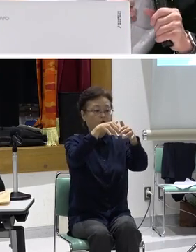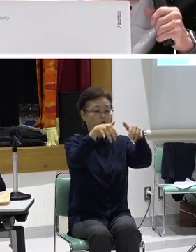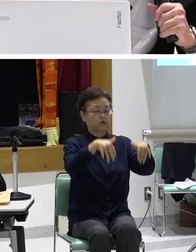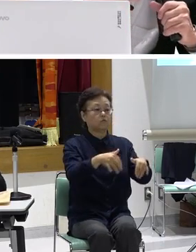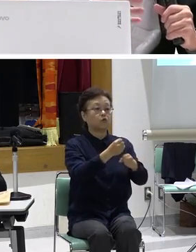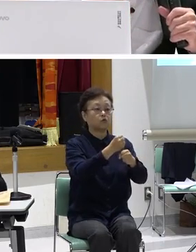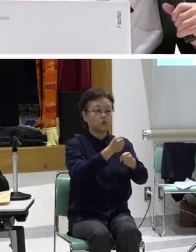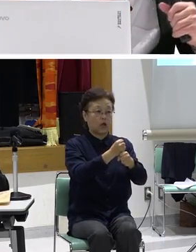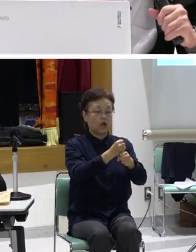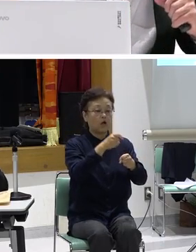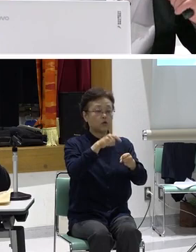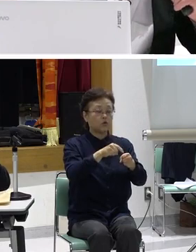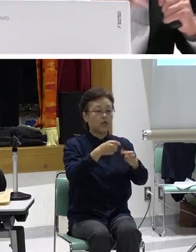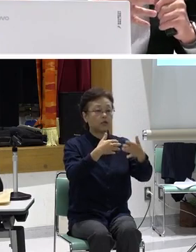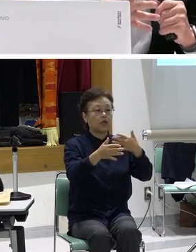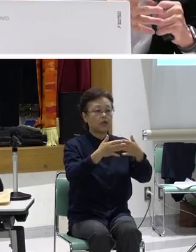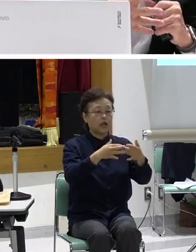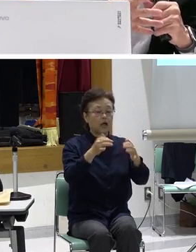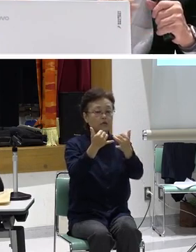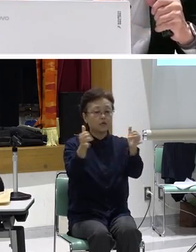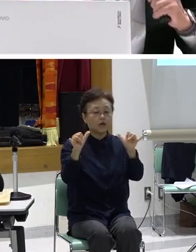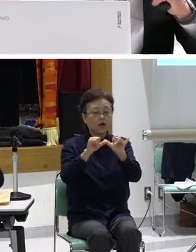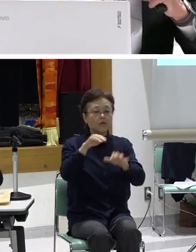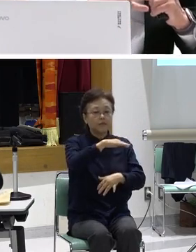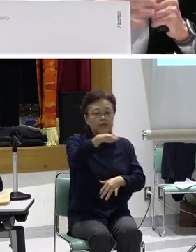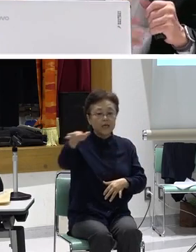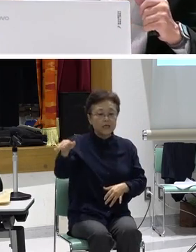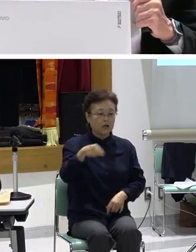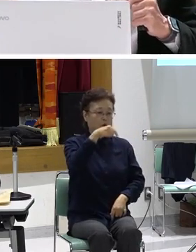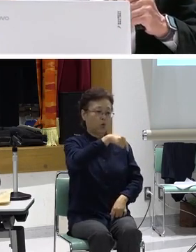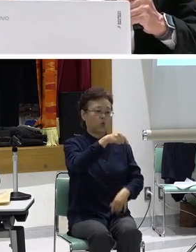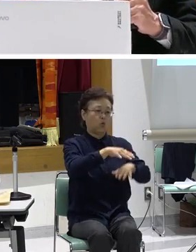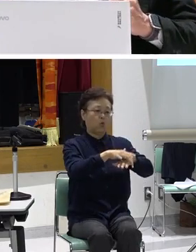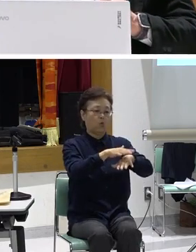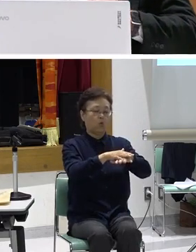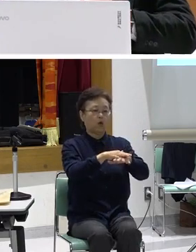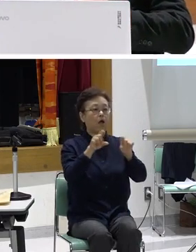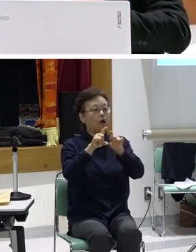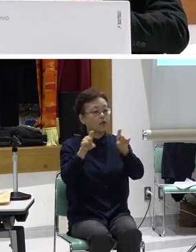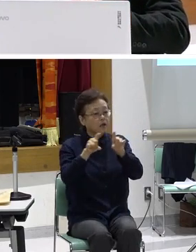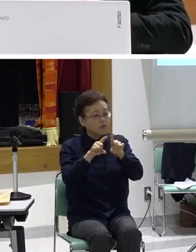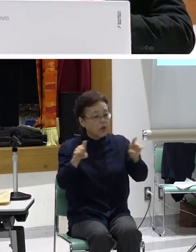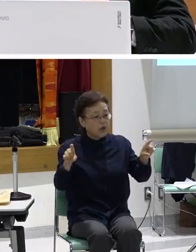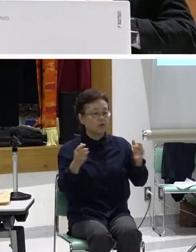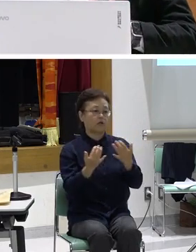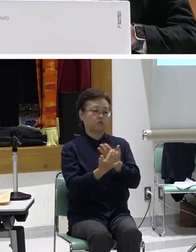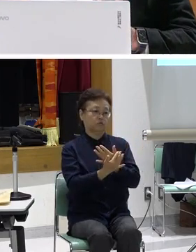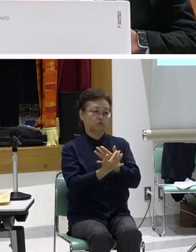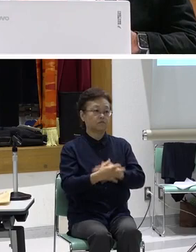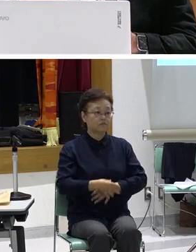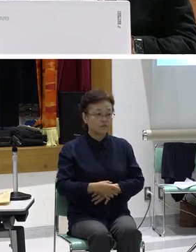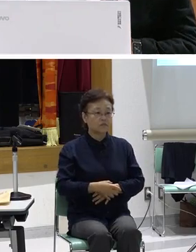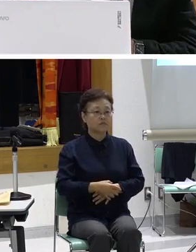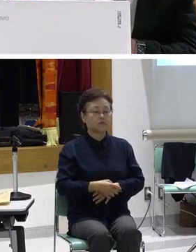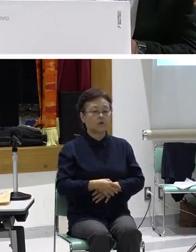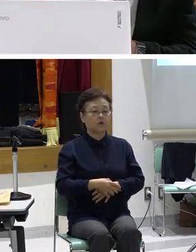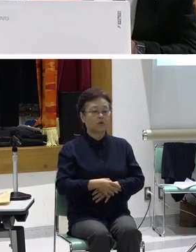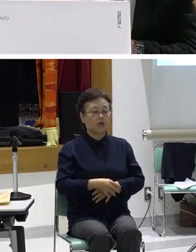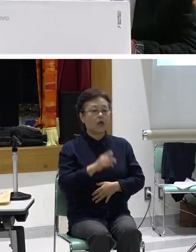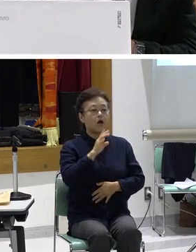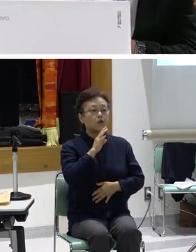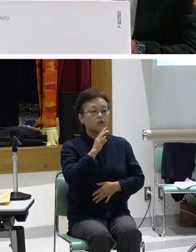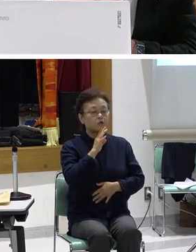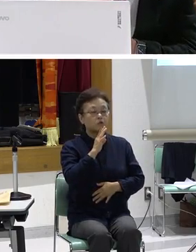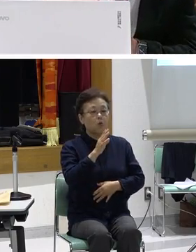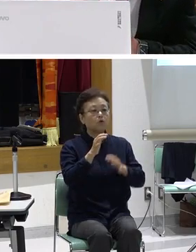たらもう社会全体がそれが当たり前になる、スタンダードになる、そういうふうに、当事者初の